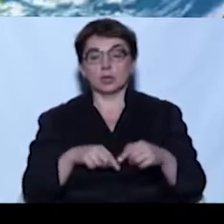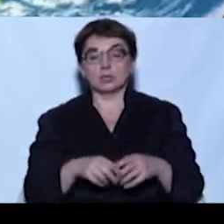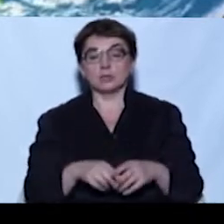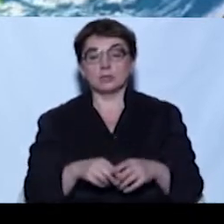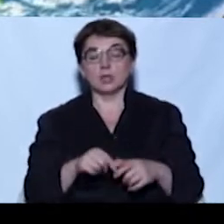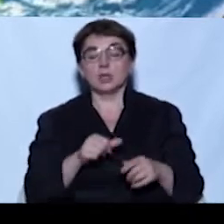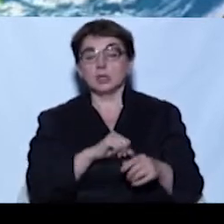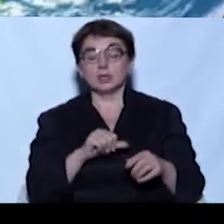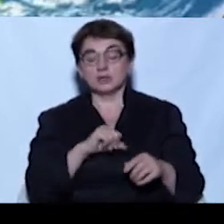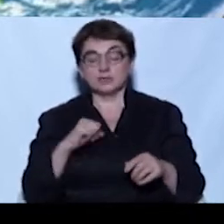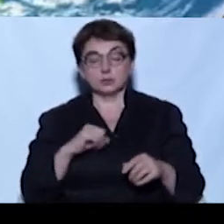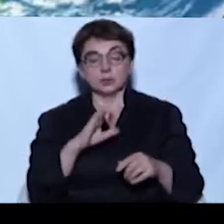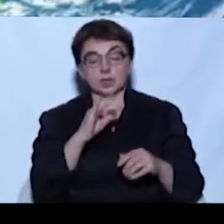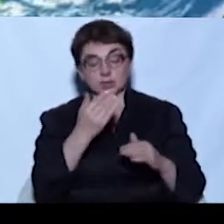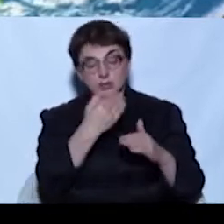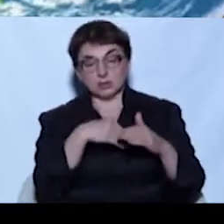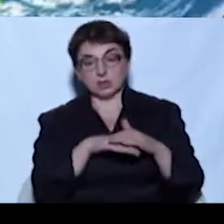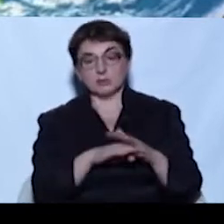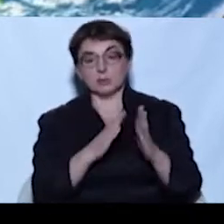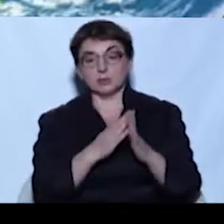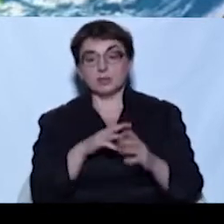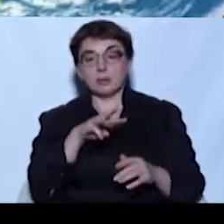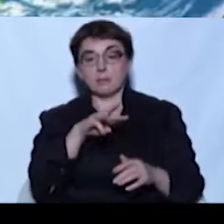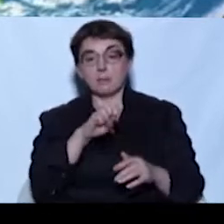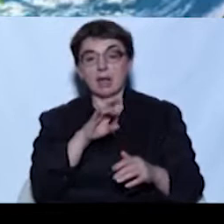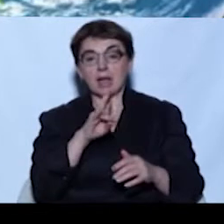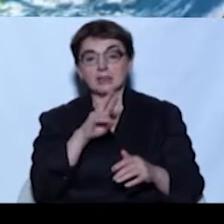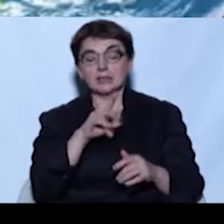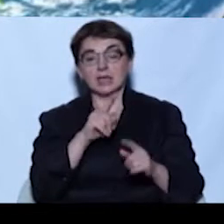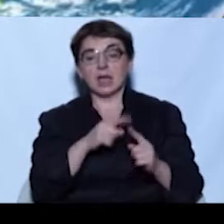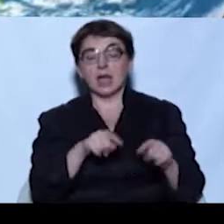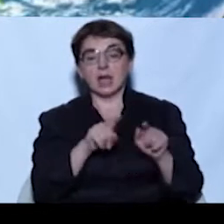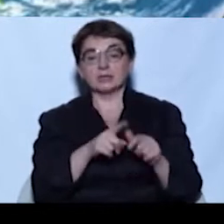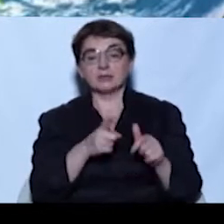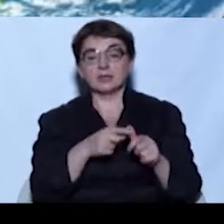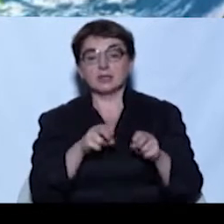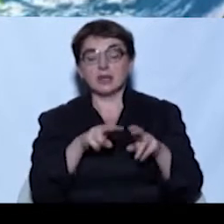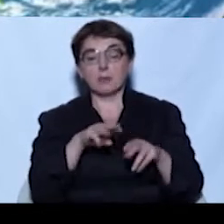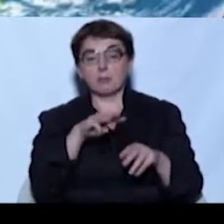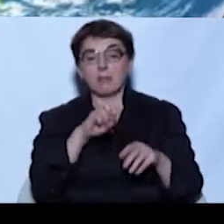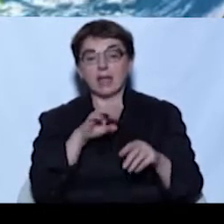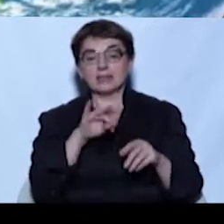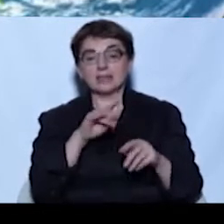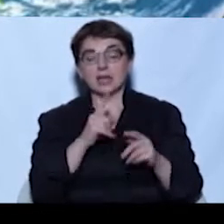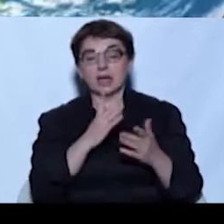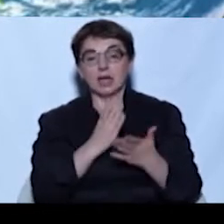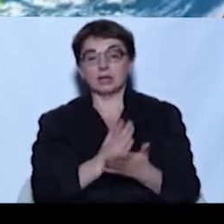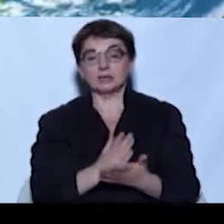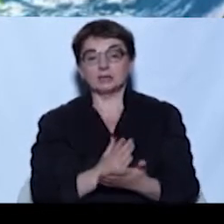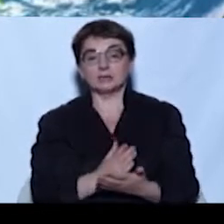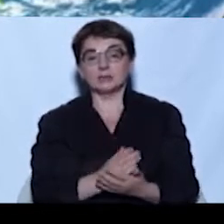Ქერქის ქვემოთ მდებარეობს მანტია, ეგრეთ წოდებული მანტია. მანტია